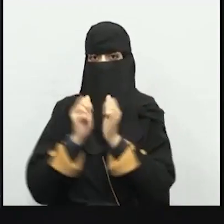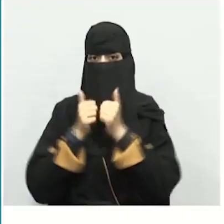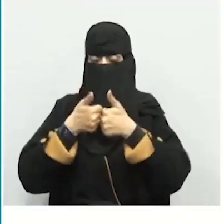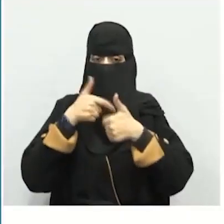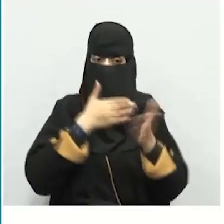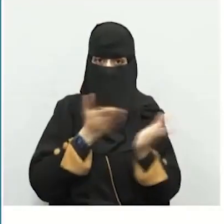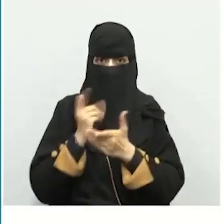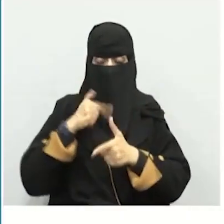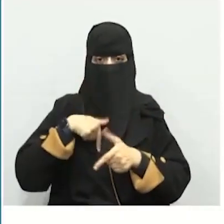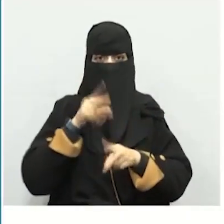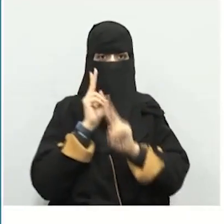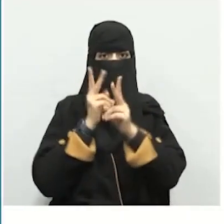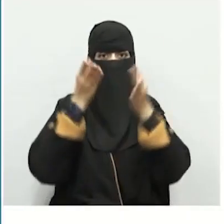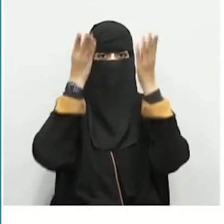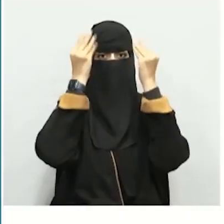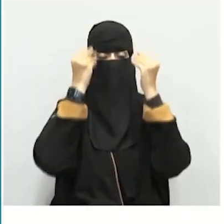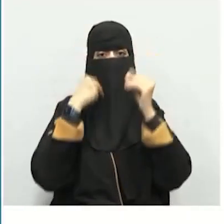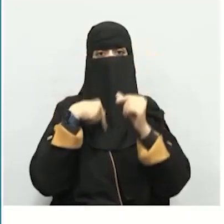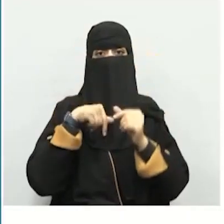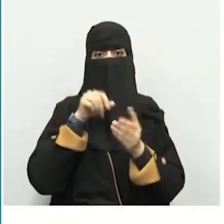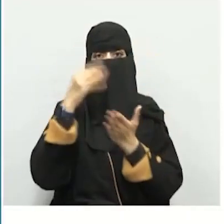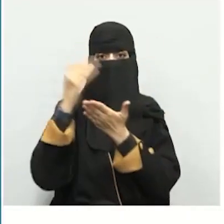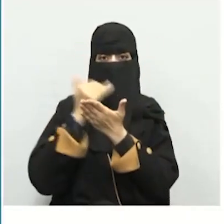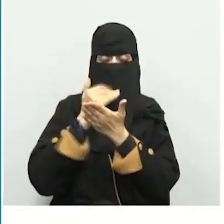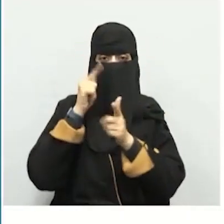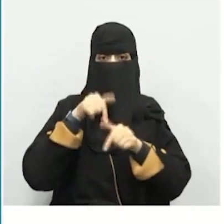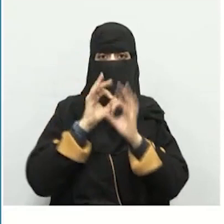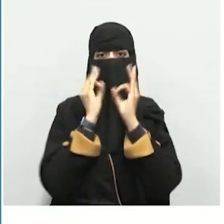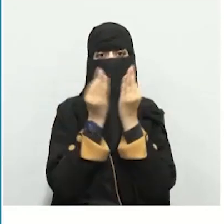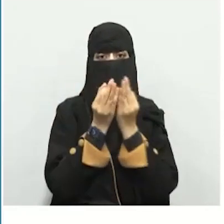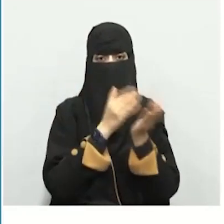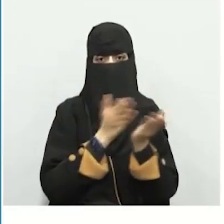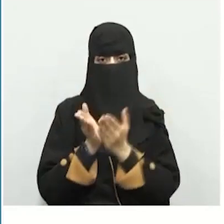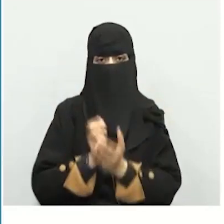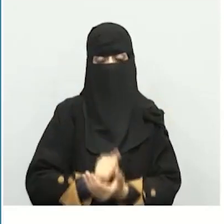ويحضر المناسبات الثقافية والاقتصادية والاجتماعية.